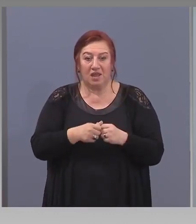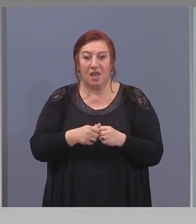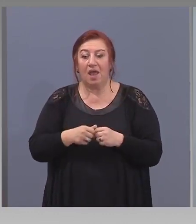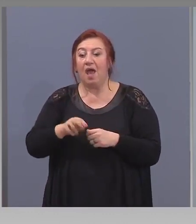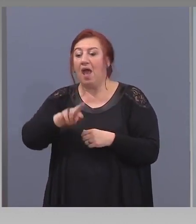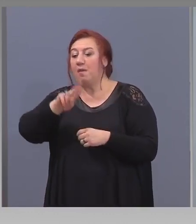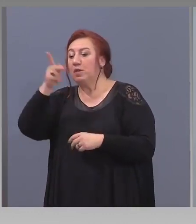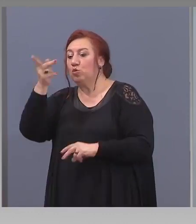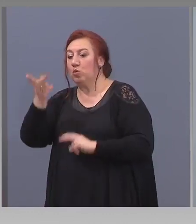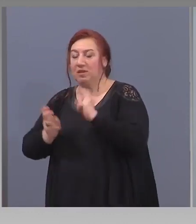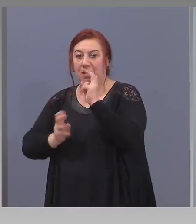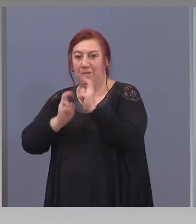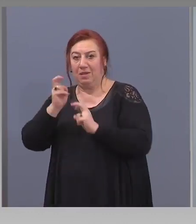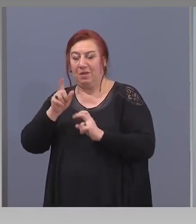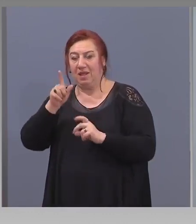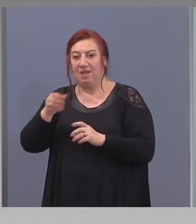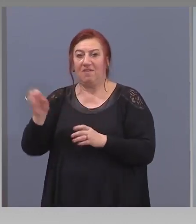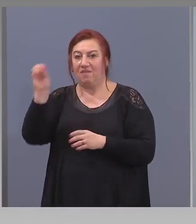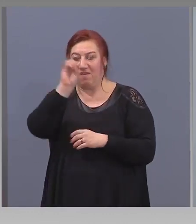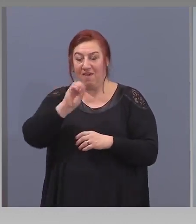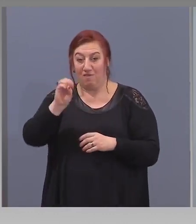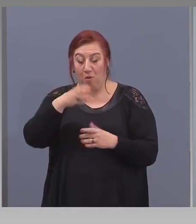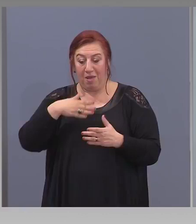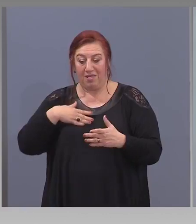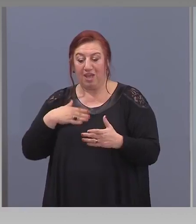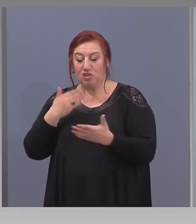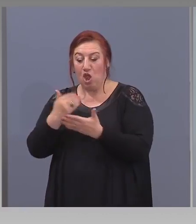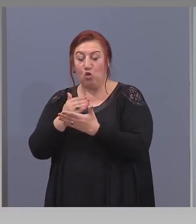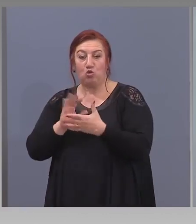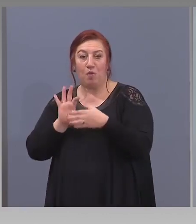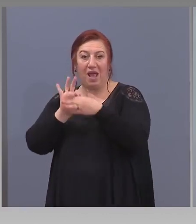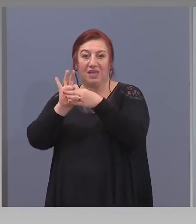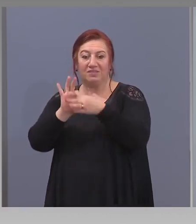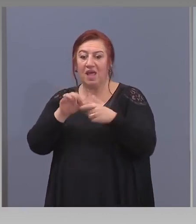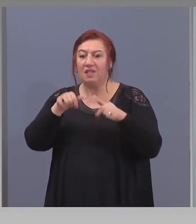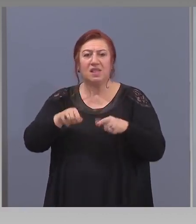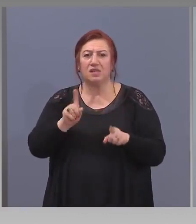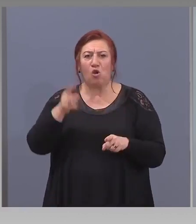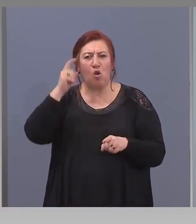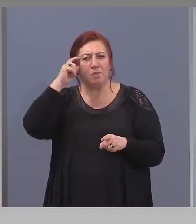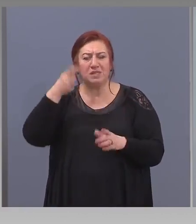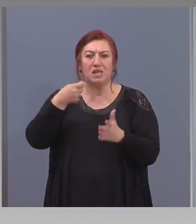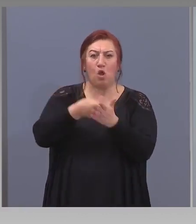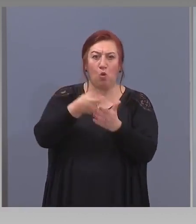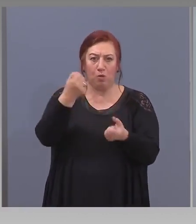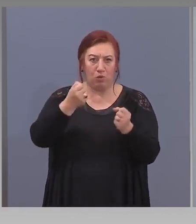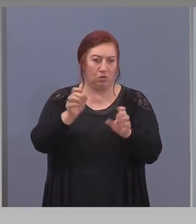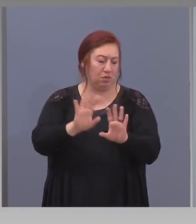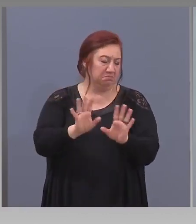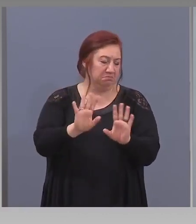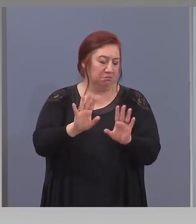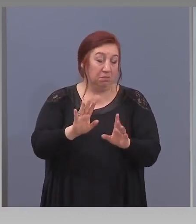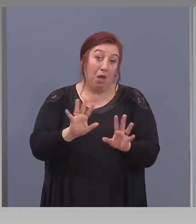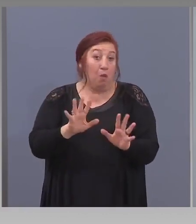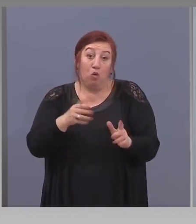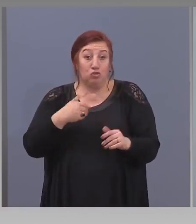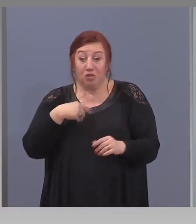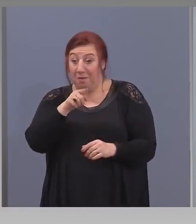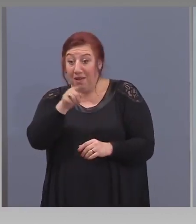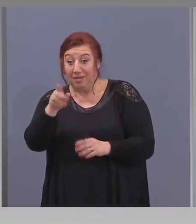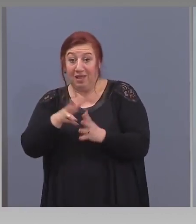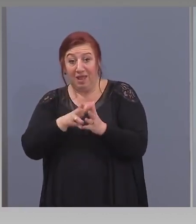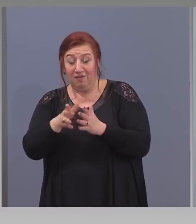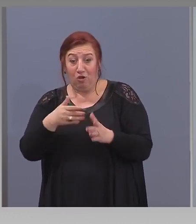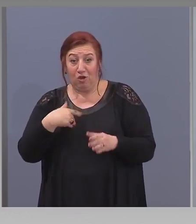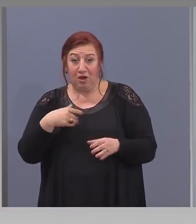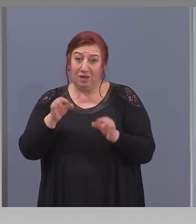предприятия в Европа. Нашата икономика е свързана. Кой купува кола днес? Може и да купуват, не знам, но със сигурност според мен